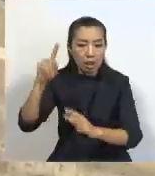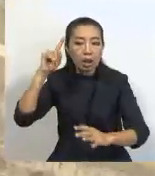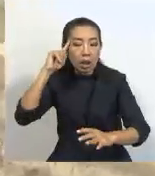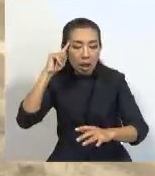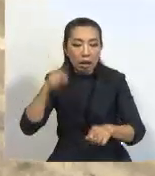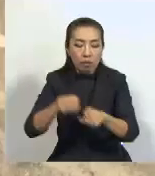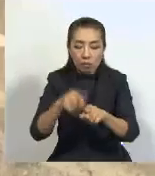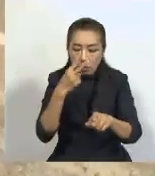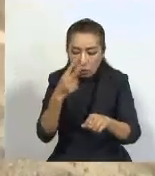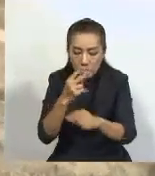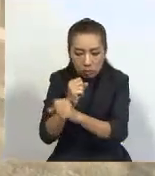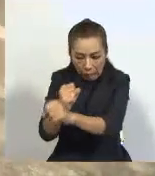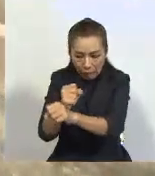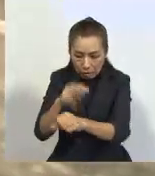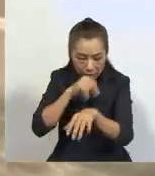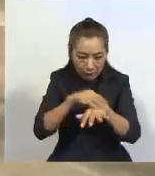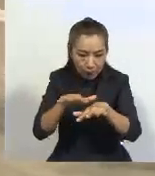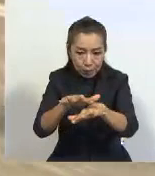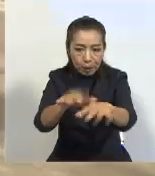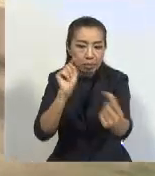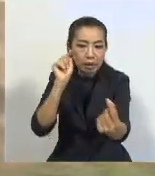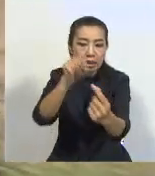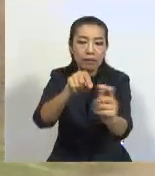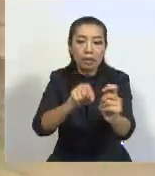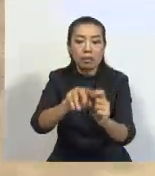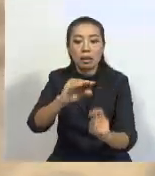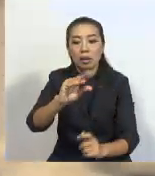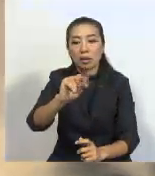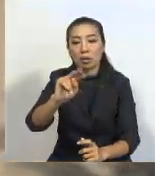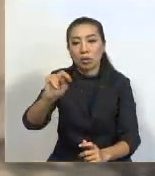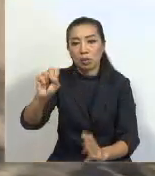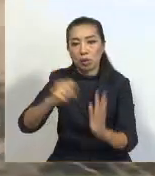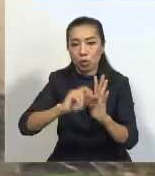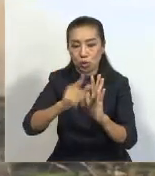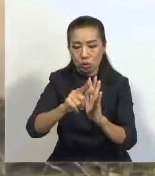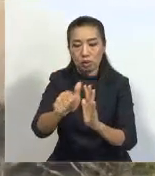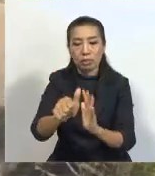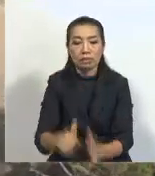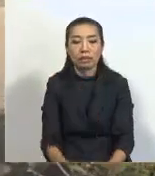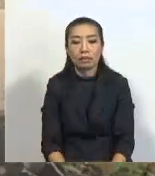ทางน้ำเพื่อให้น้ำไหลไปถึงพื้นที่อำเภอโนนสูงแล้วก็อำเภอโนนไทยค่ะ